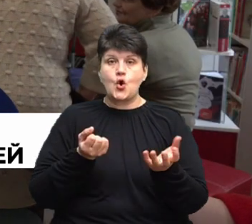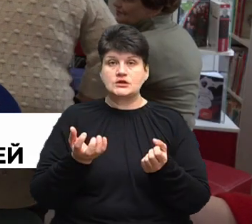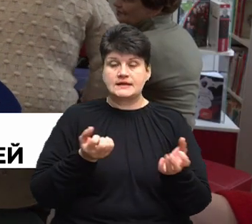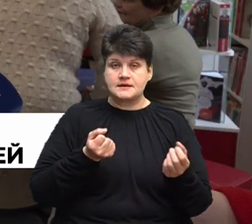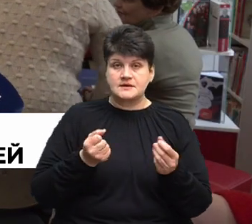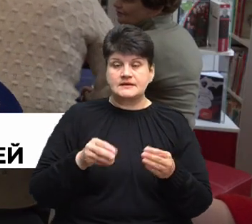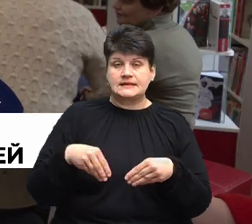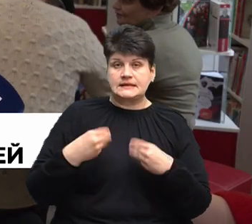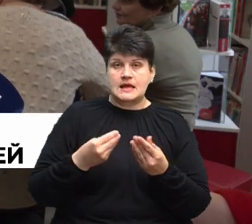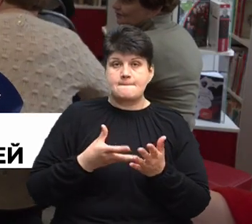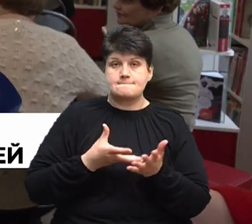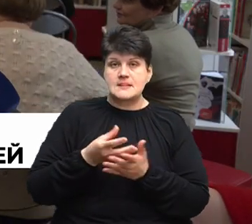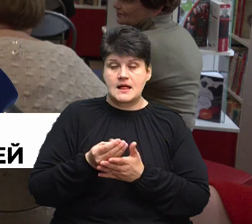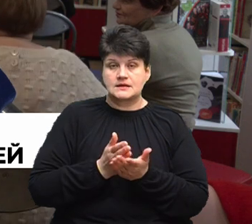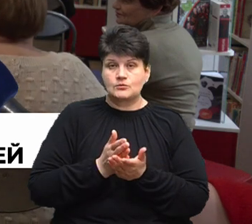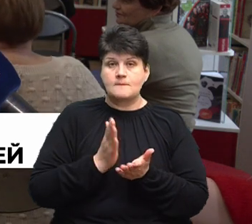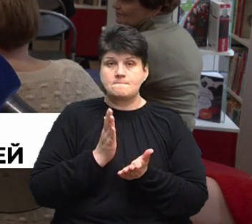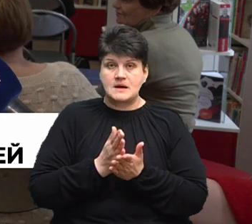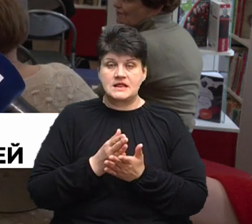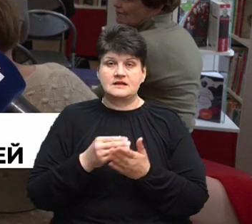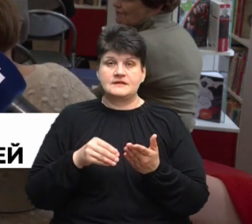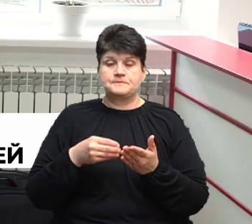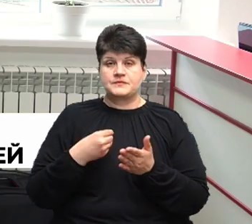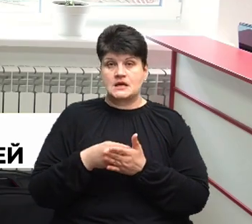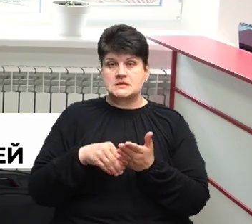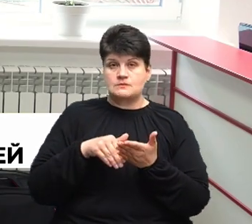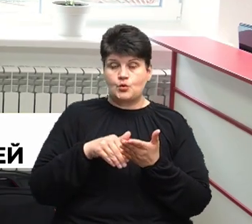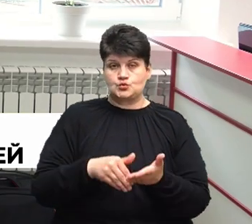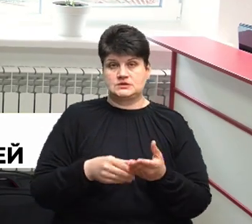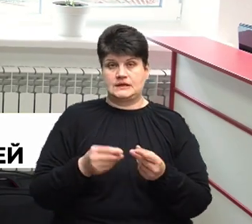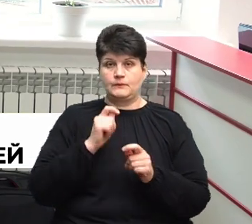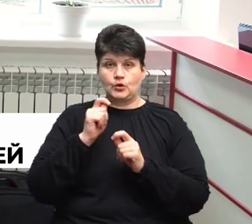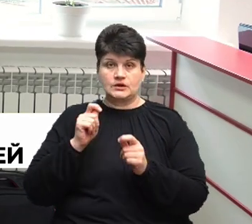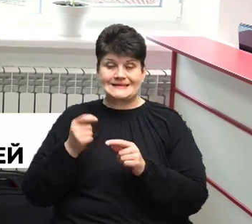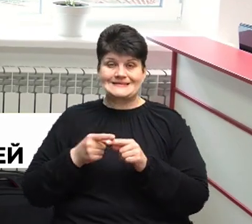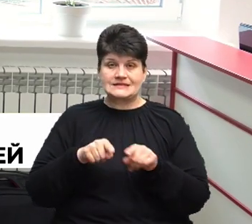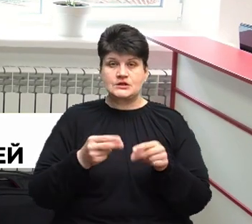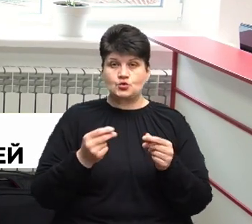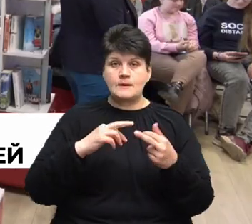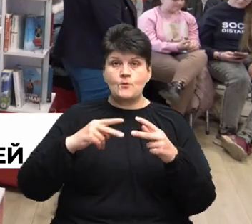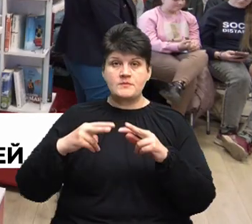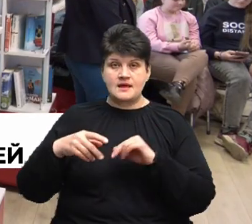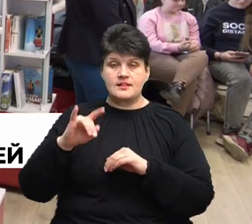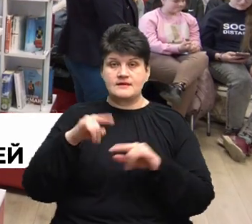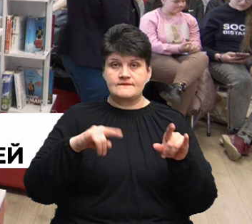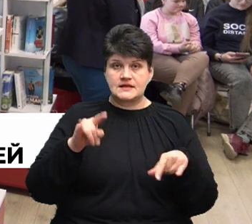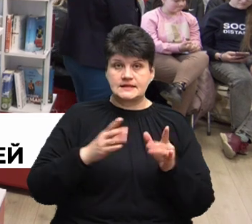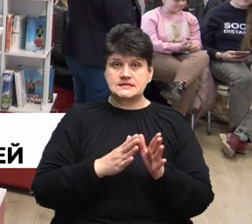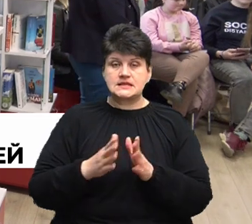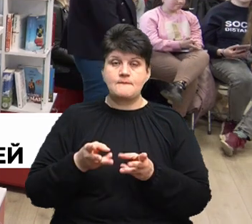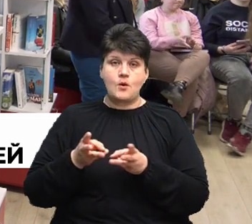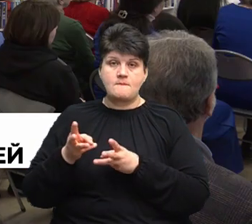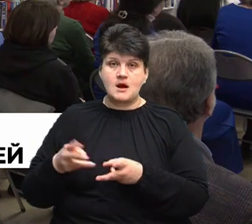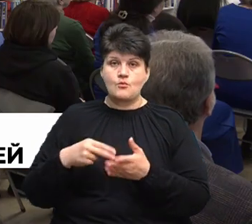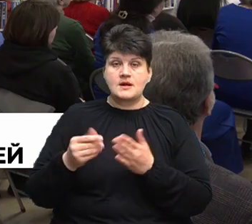платних послуг. Мали ми і спонсорські невеликі такі дарунки. За ці кошти поміняли вікна, систему опалення, купили нові меблі,